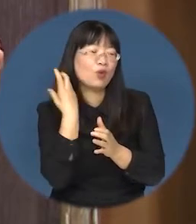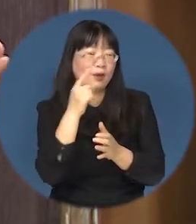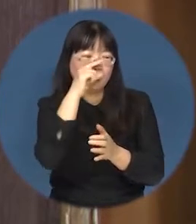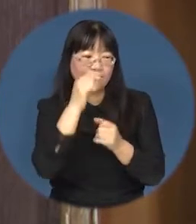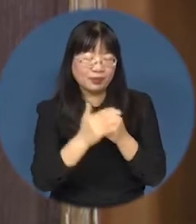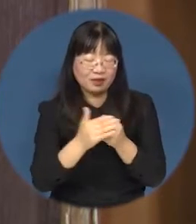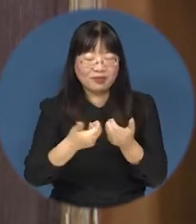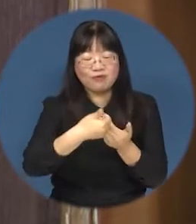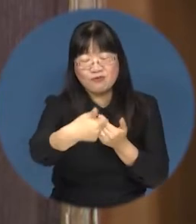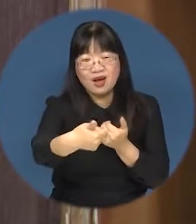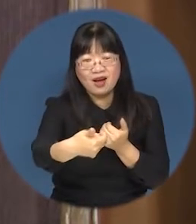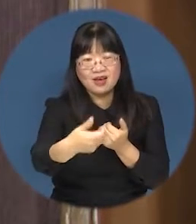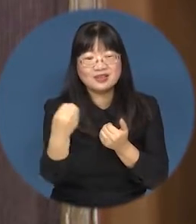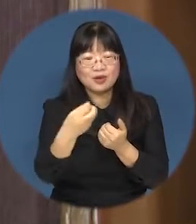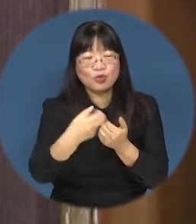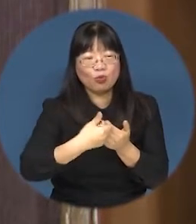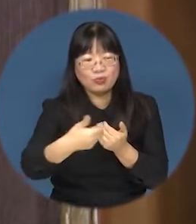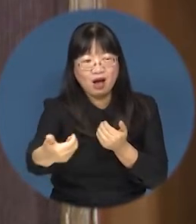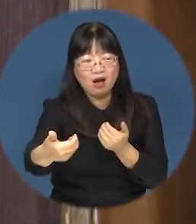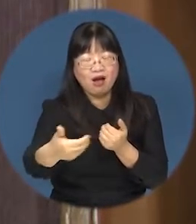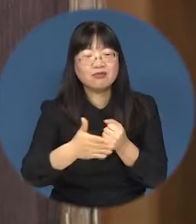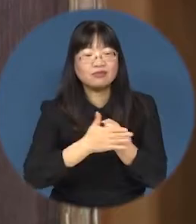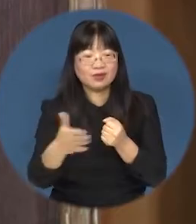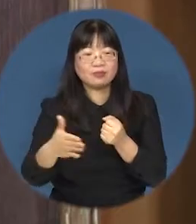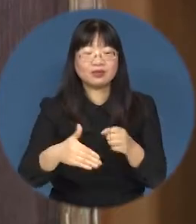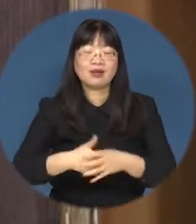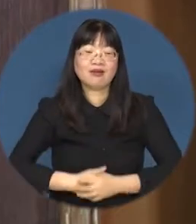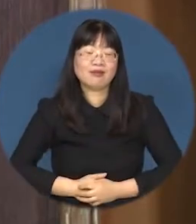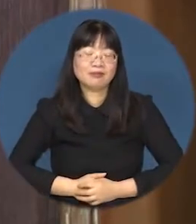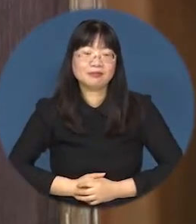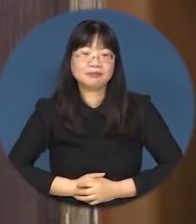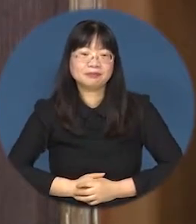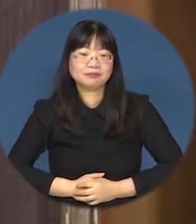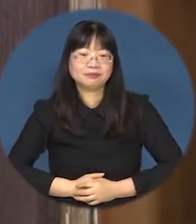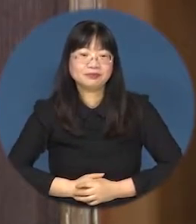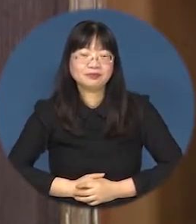얘가 이제 떠나죠. 자꾸 떠나. 곁을 떠나니까. 예. 그래서